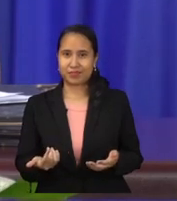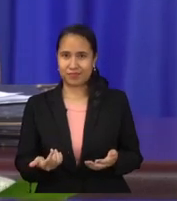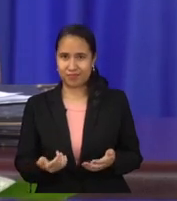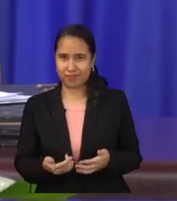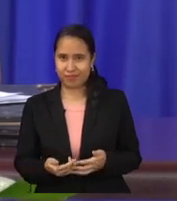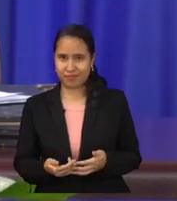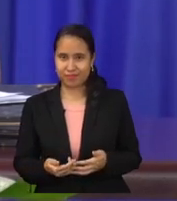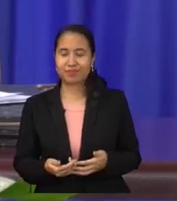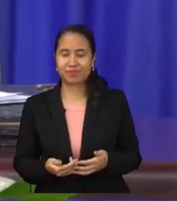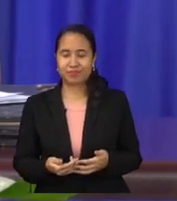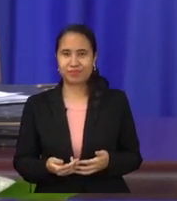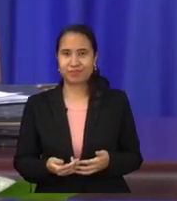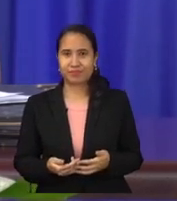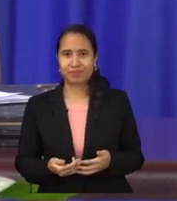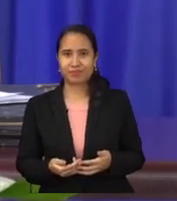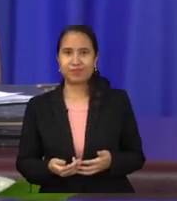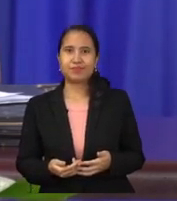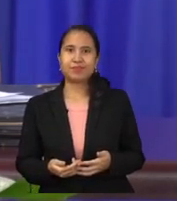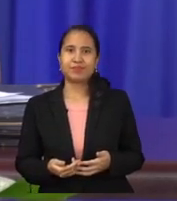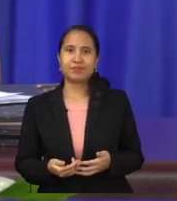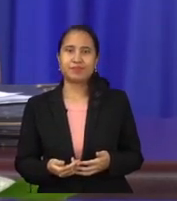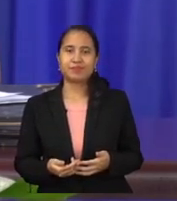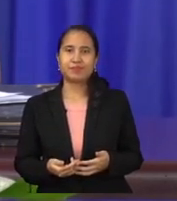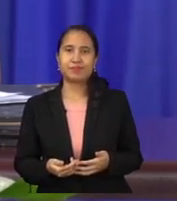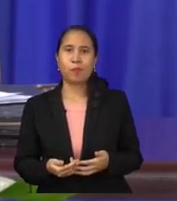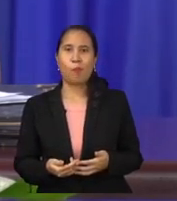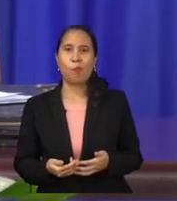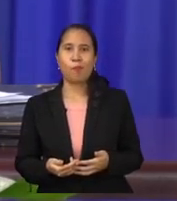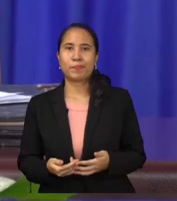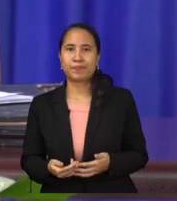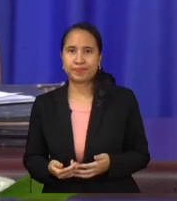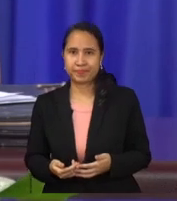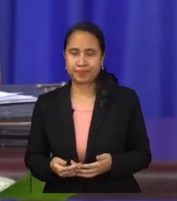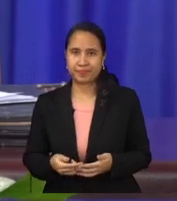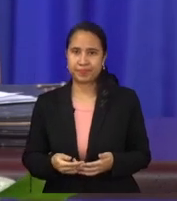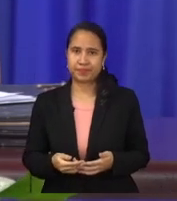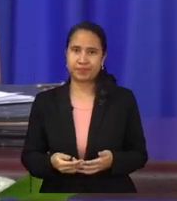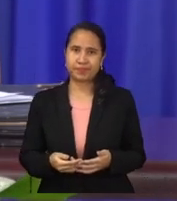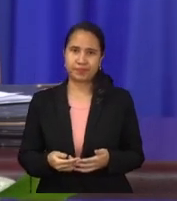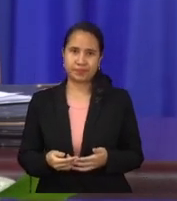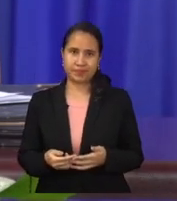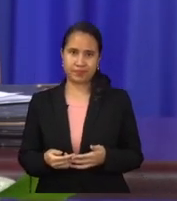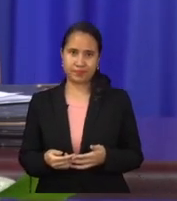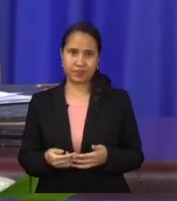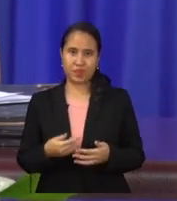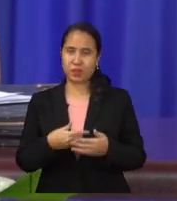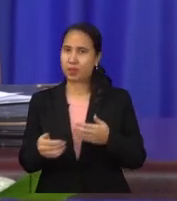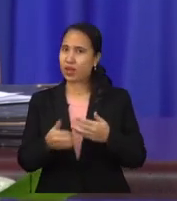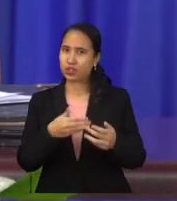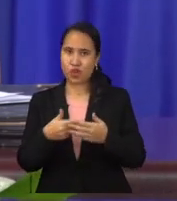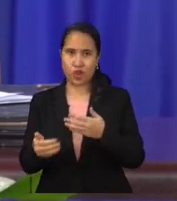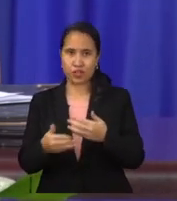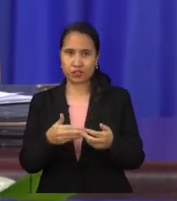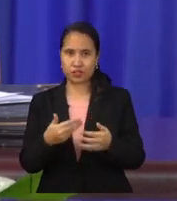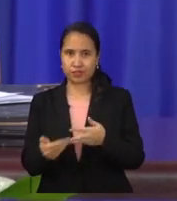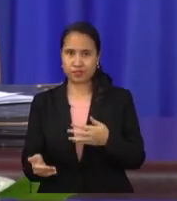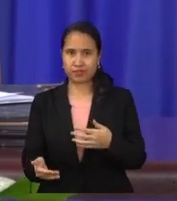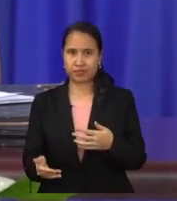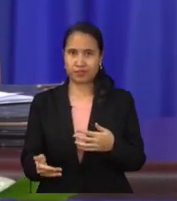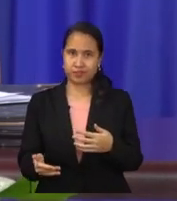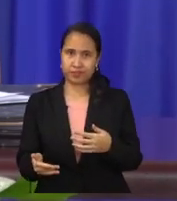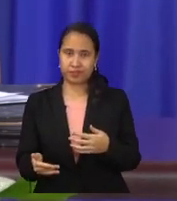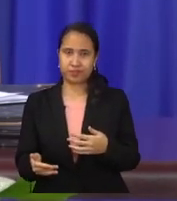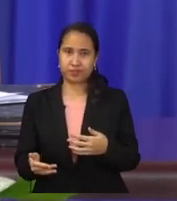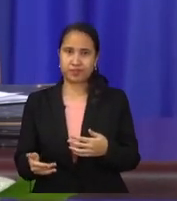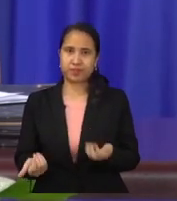power that violates the rights recognized by the Convention is illegal. Whatever a state organ, official, or